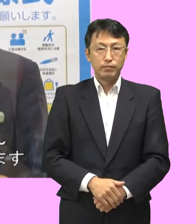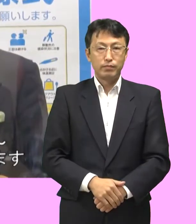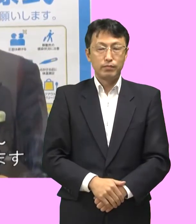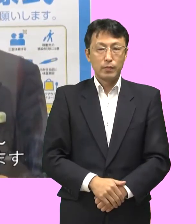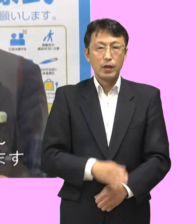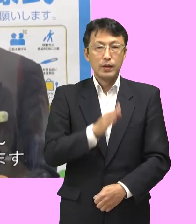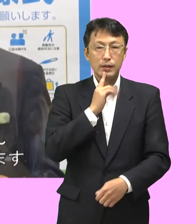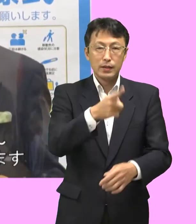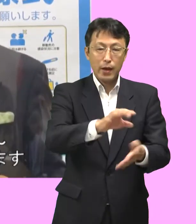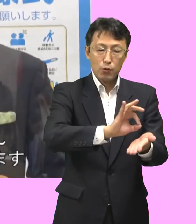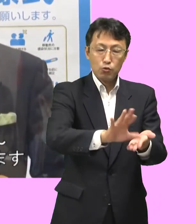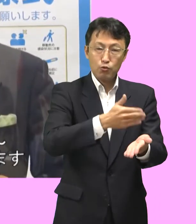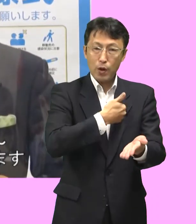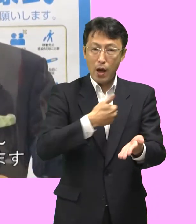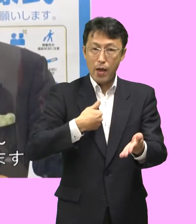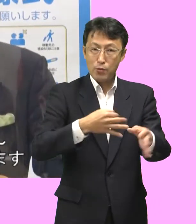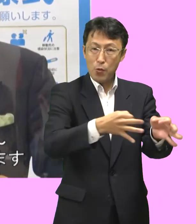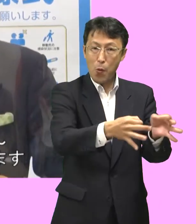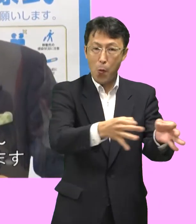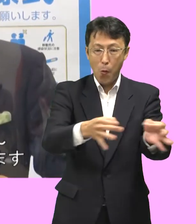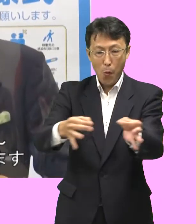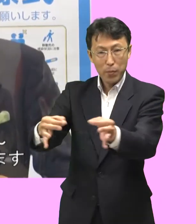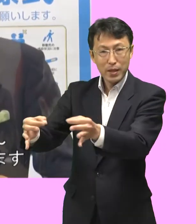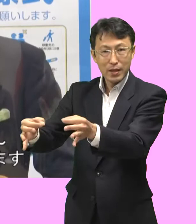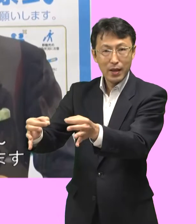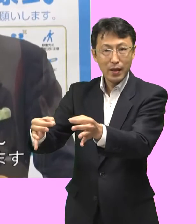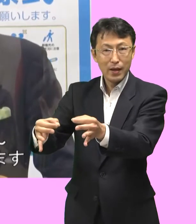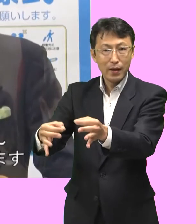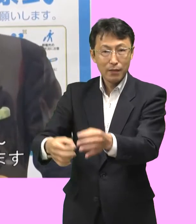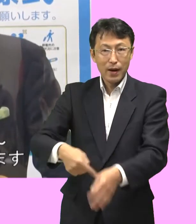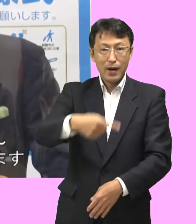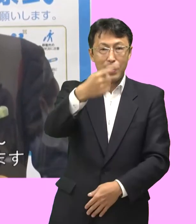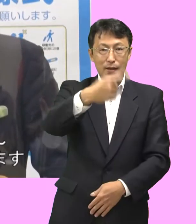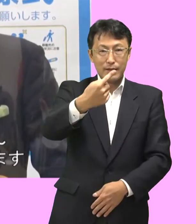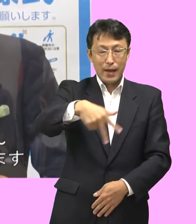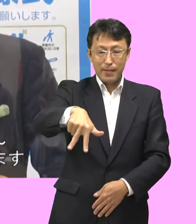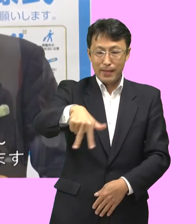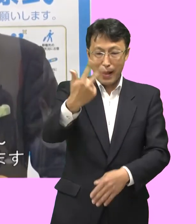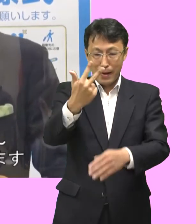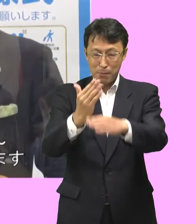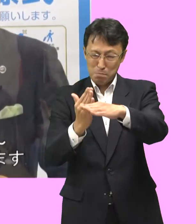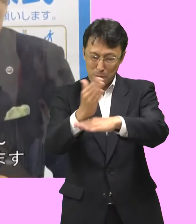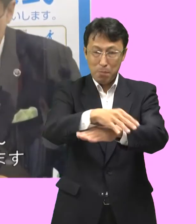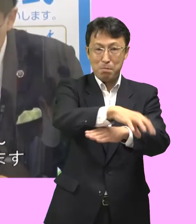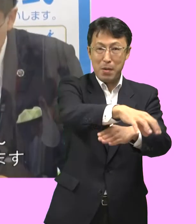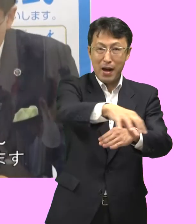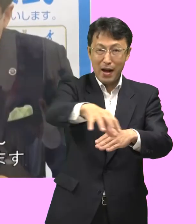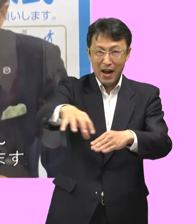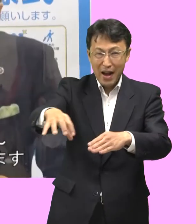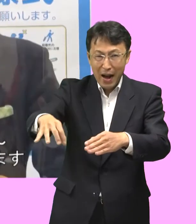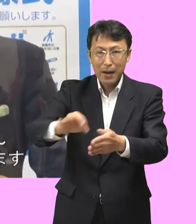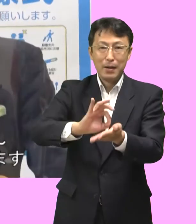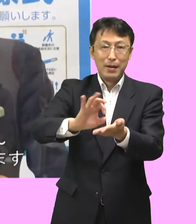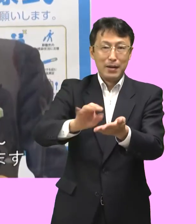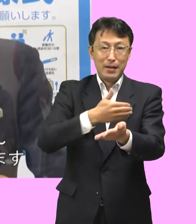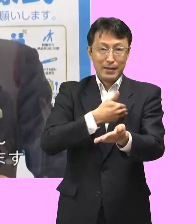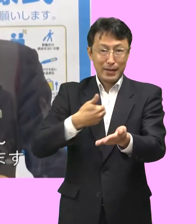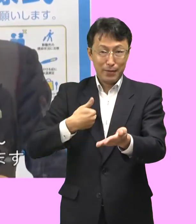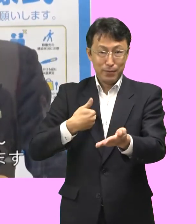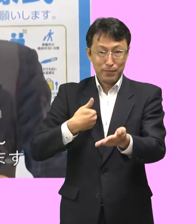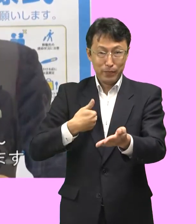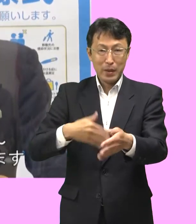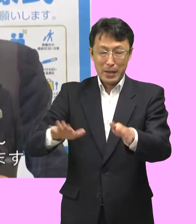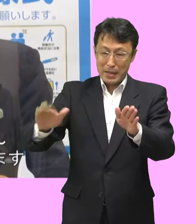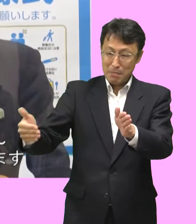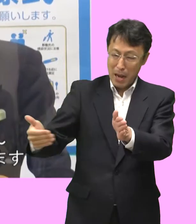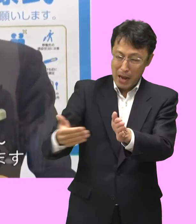ますか、使えるお店がですね、1700を超えるということで、非常に使いやすくしておりますので、そういった面で、まあ、これまでのこうした